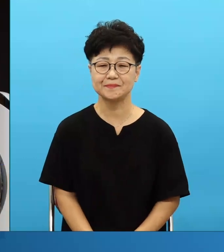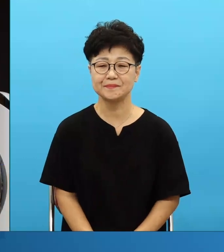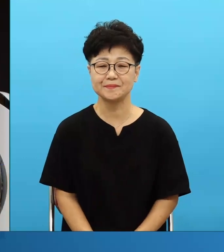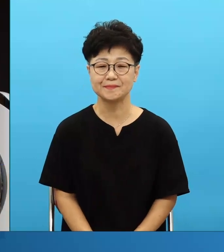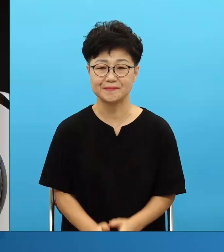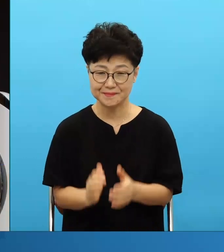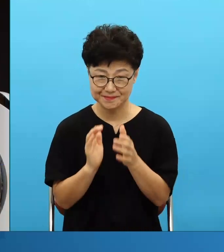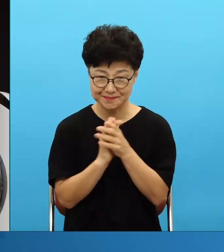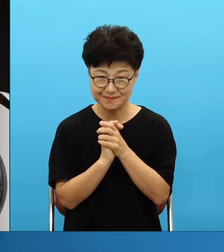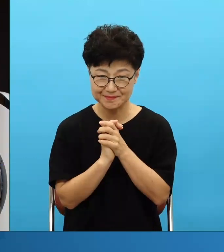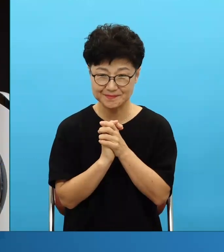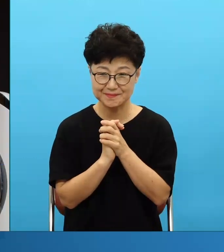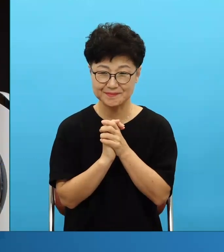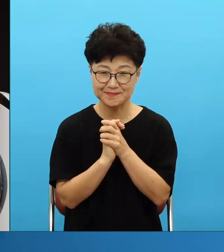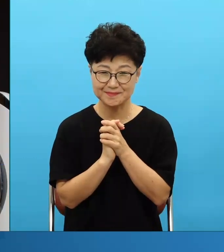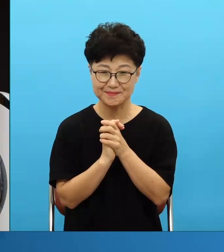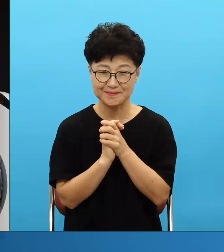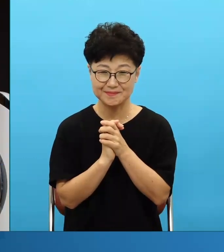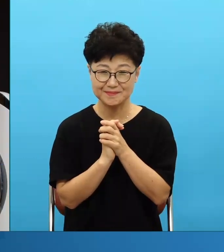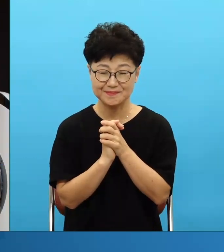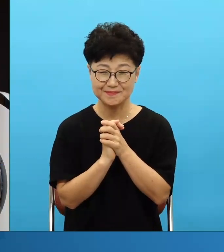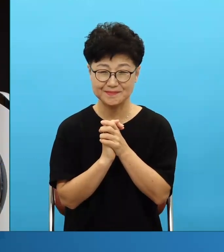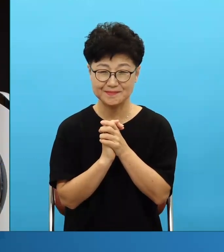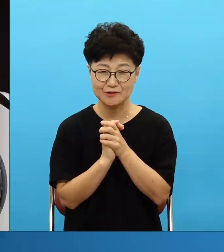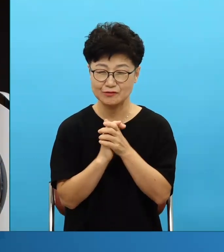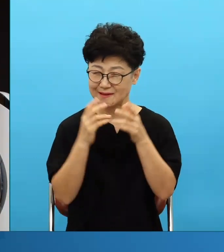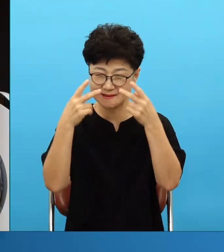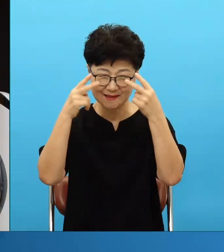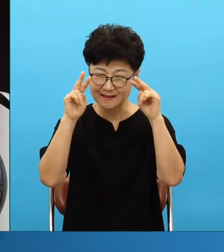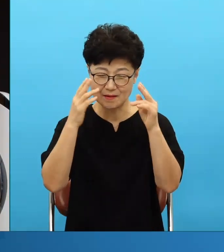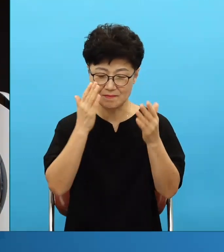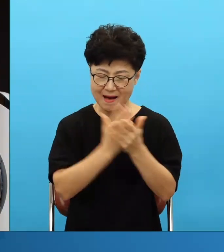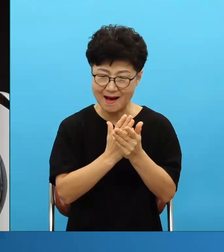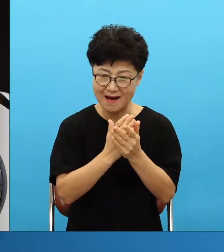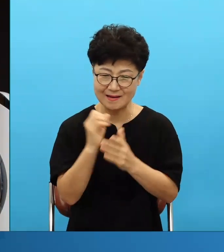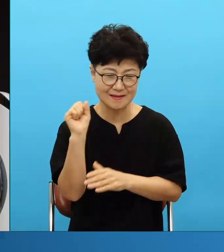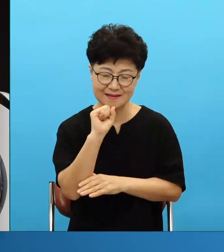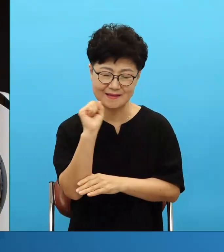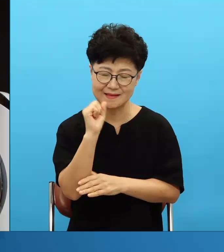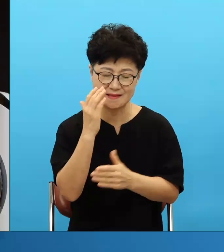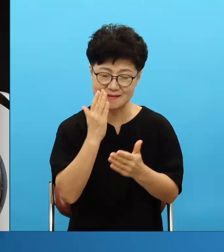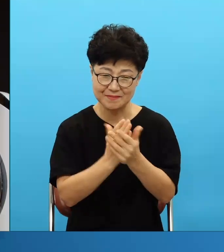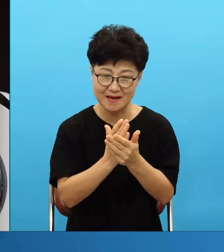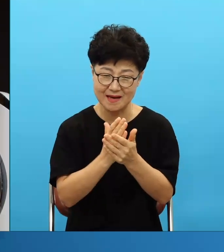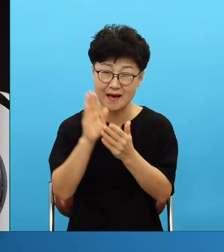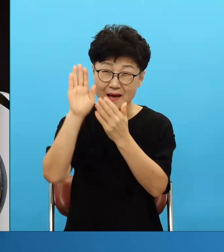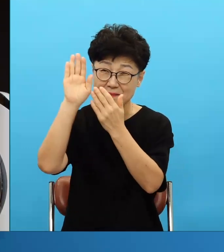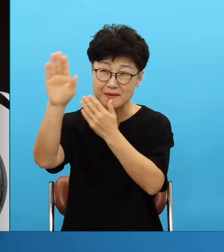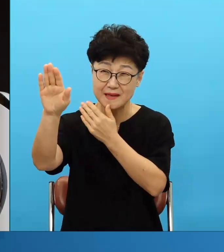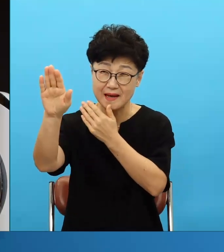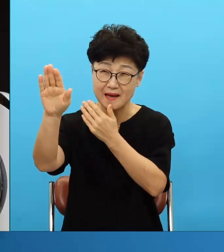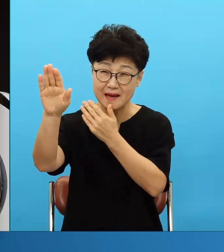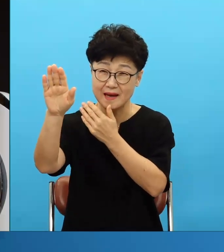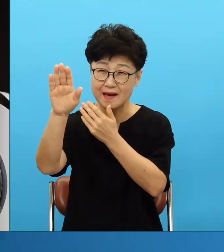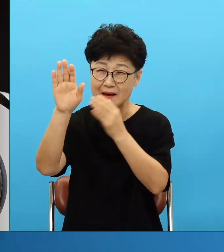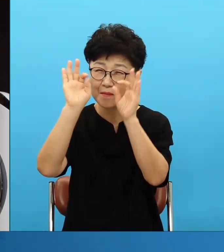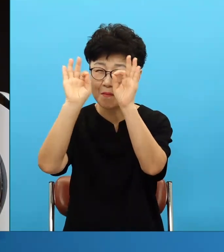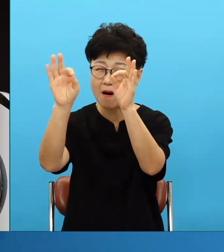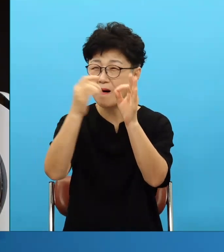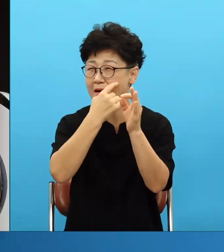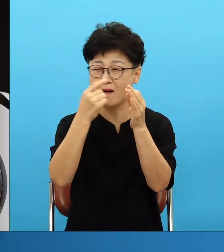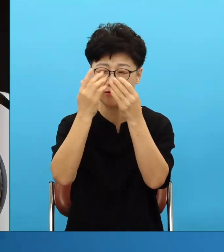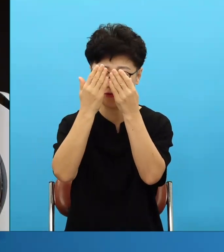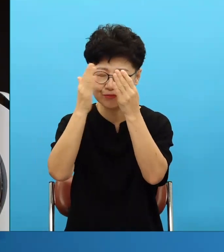아멘. 착각하지 않고 우리가 흔들리지 않고 미래를 보는 눈이 열려지게 하옵소서. 우리